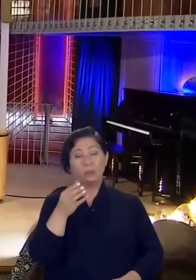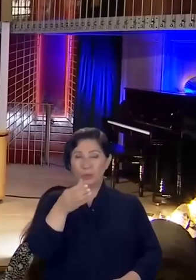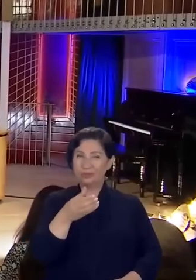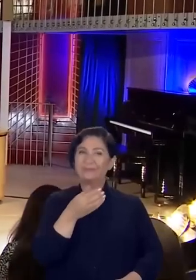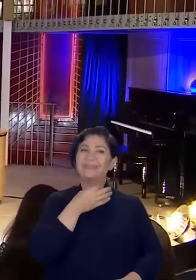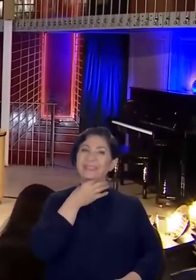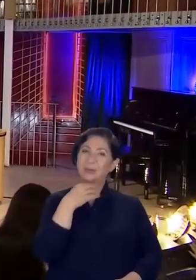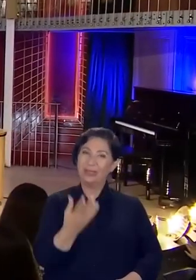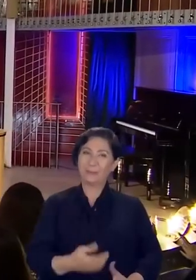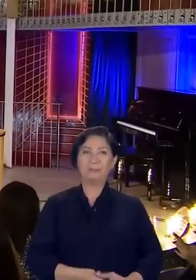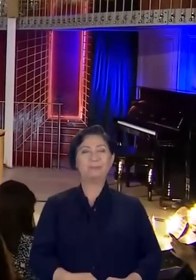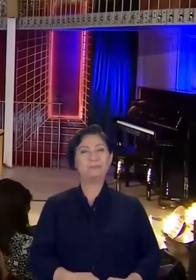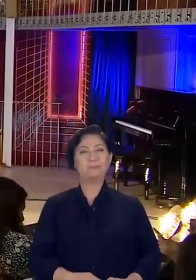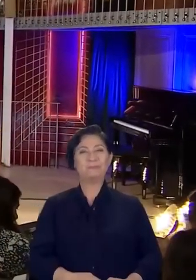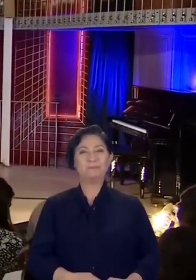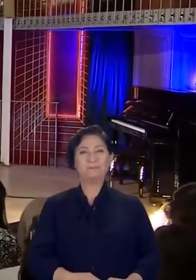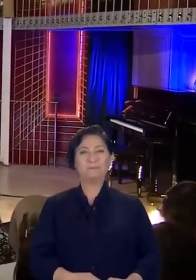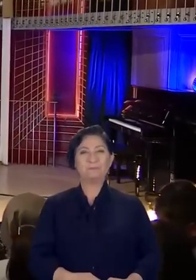Buyursunlar efendim. Çok teşekkür ederim.